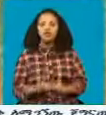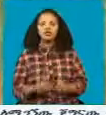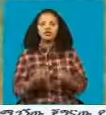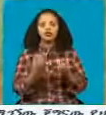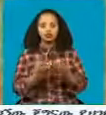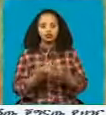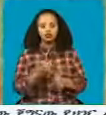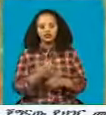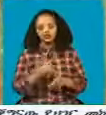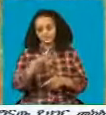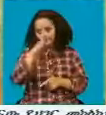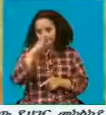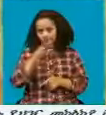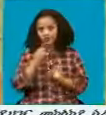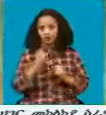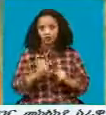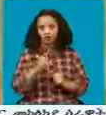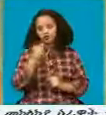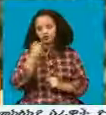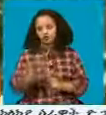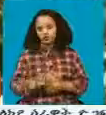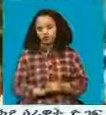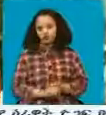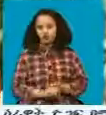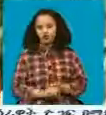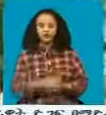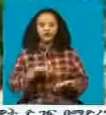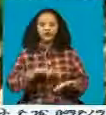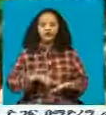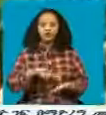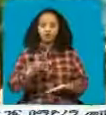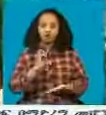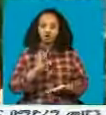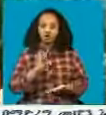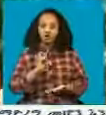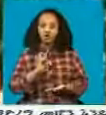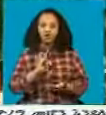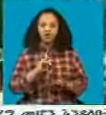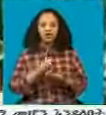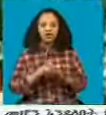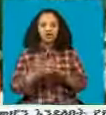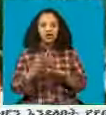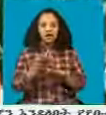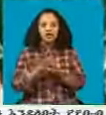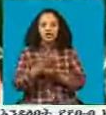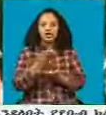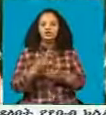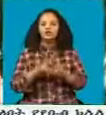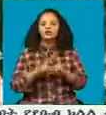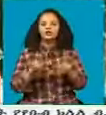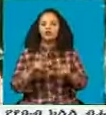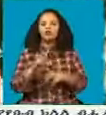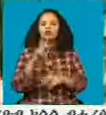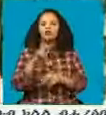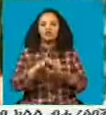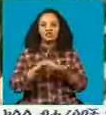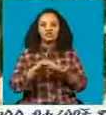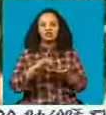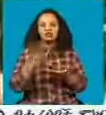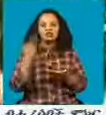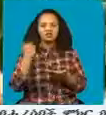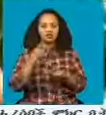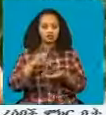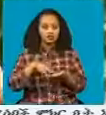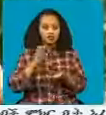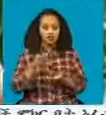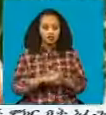ለበርካቶች የስራ እድል መፍጠር መቻላቸውን ይናገራሉ። መነሻ ካፒታላችን በጣም በ2 ሚሊዮን ከምናምን ነበር የተነሳ